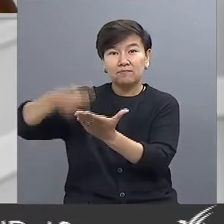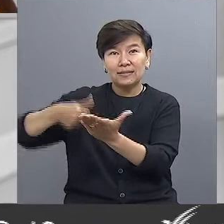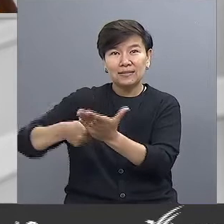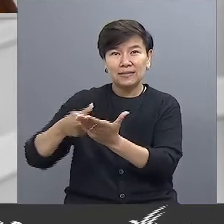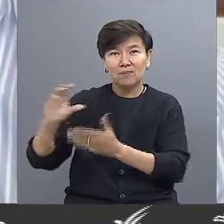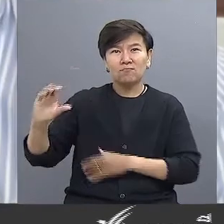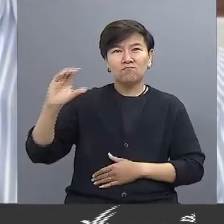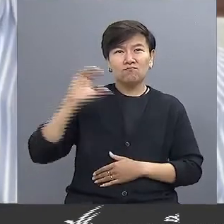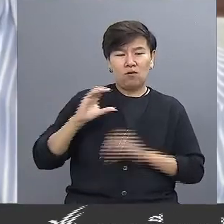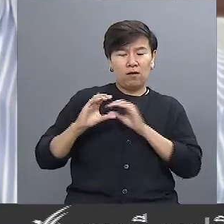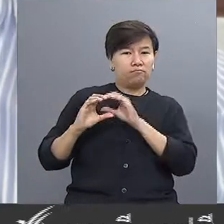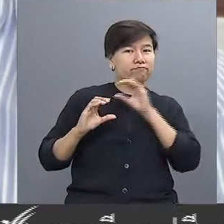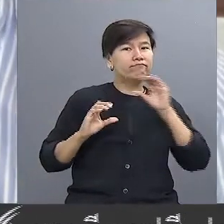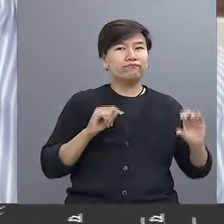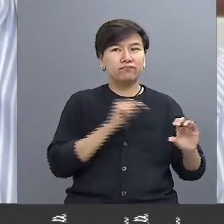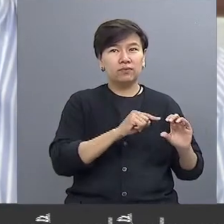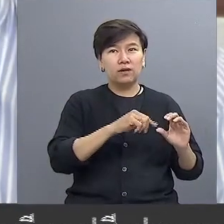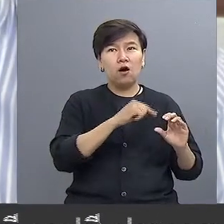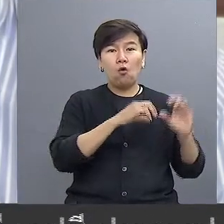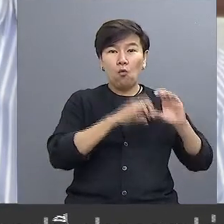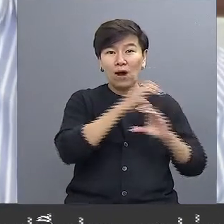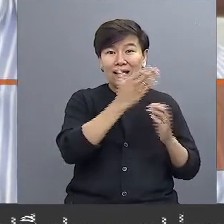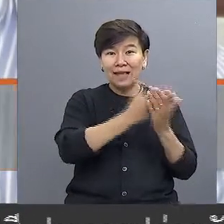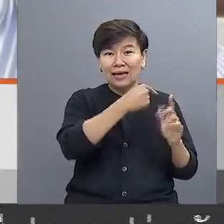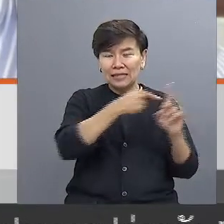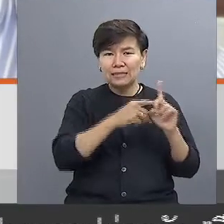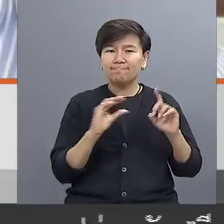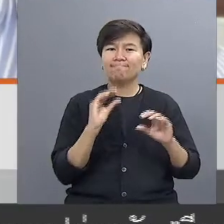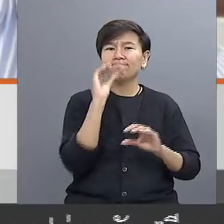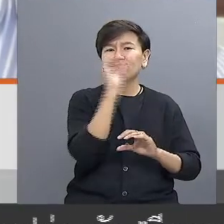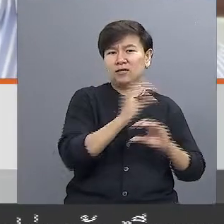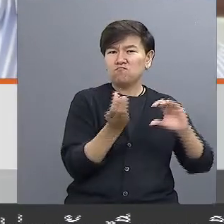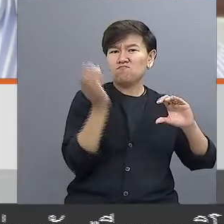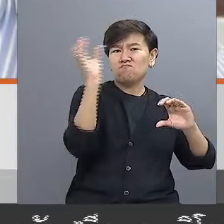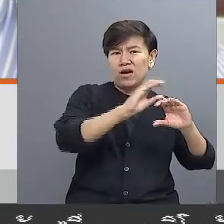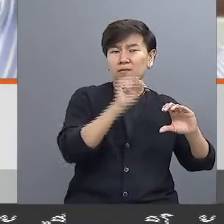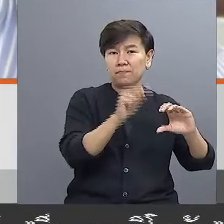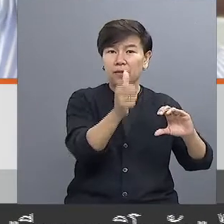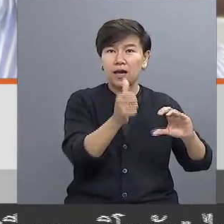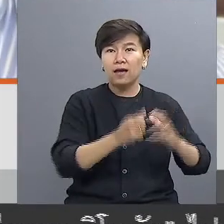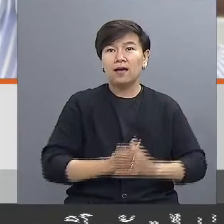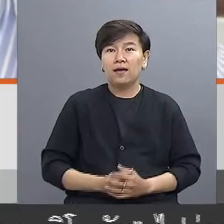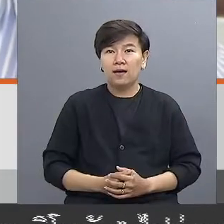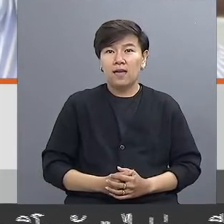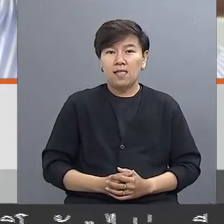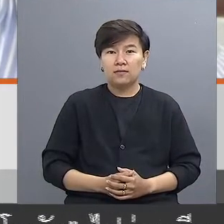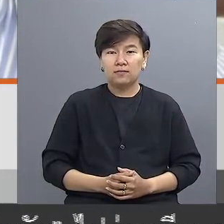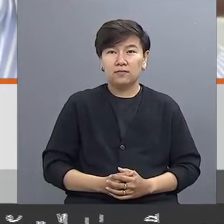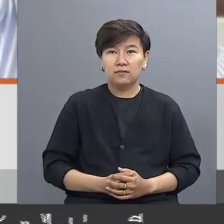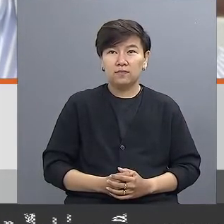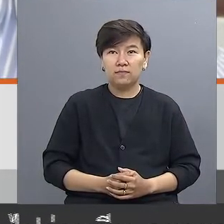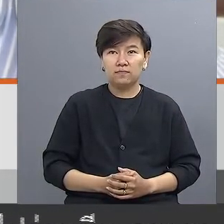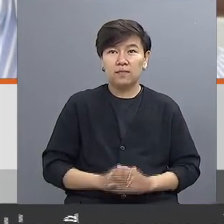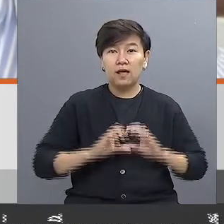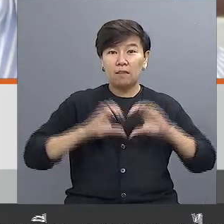กว่าอ่ะนะคะปัจจุบันให้สิทธิ์ 3,000บาทครับและถ้าเกิดว่าว่าภาครัฐขยายรอบนี้ได้ผ่าน